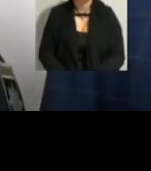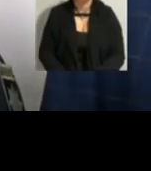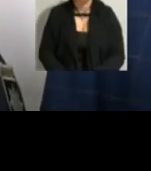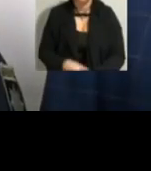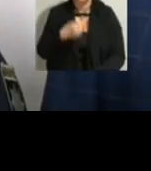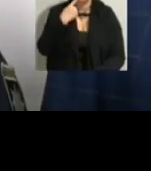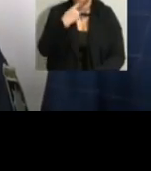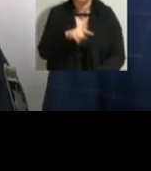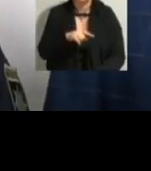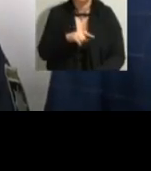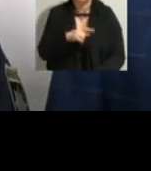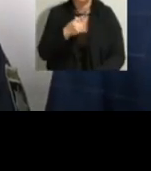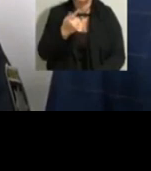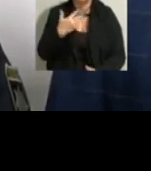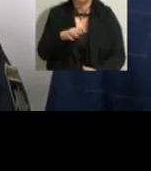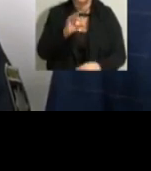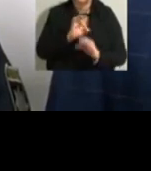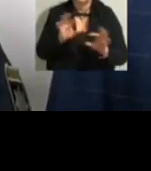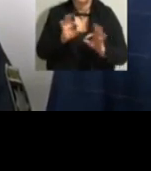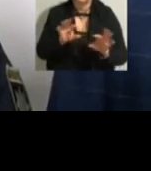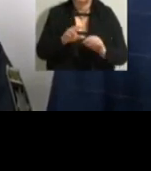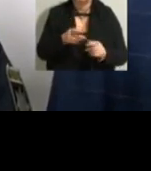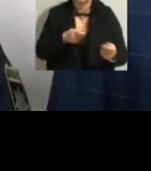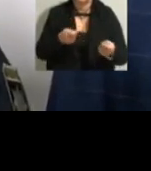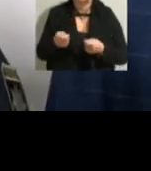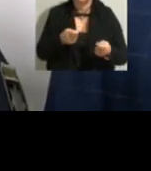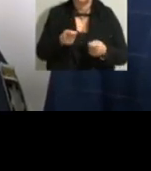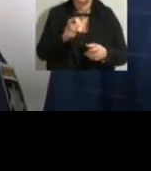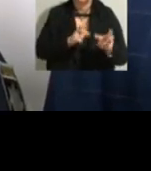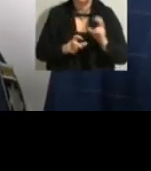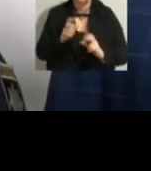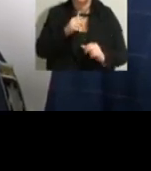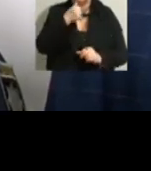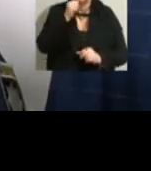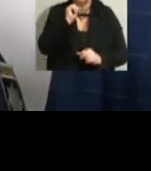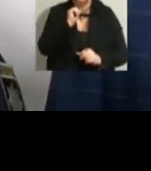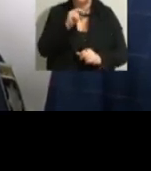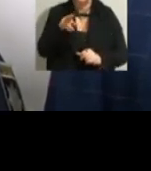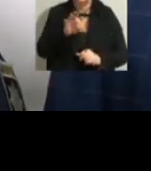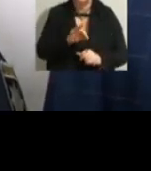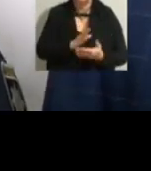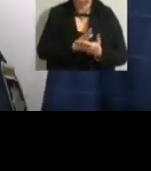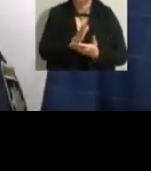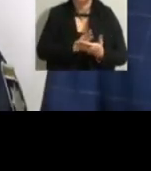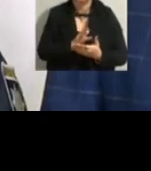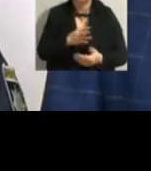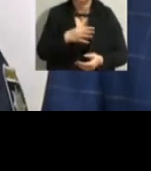Підозра одна вже оголошена керівнику коледжу вчора по службовій халатності.